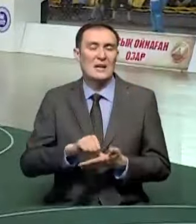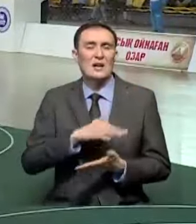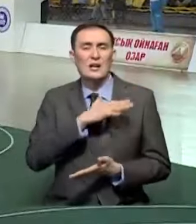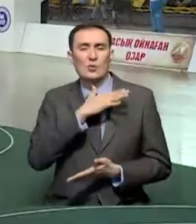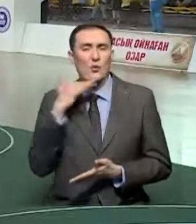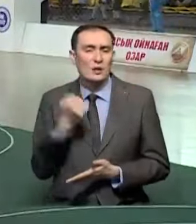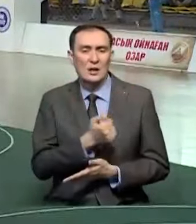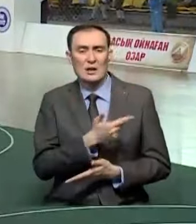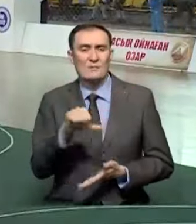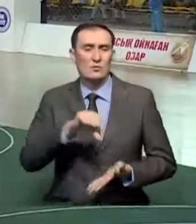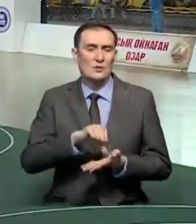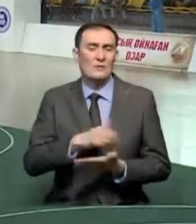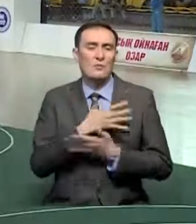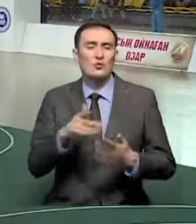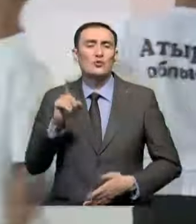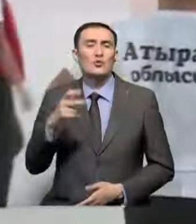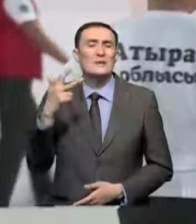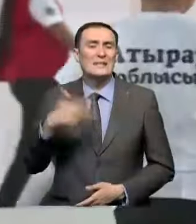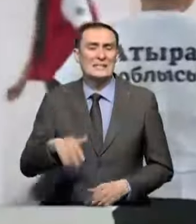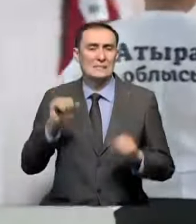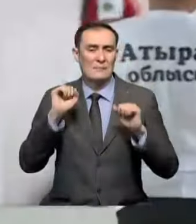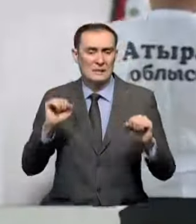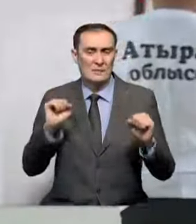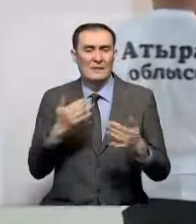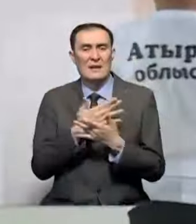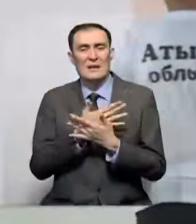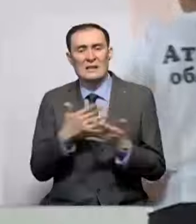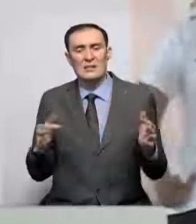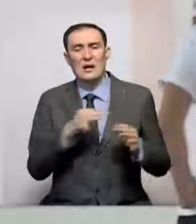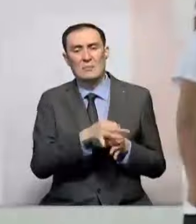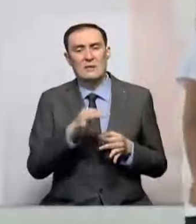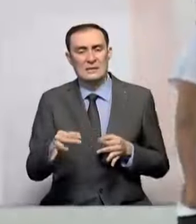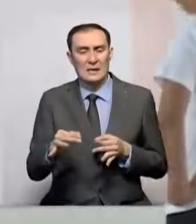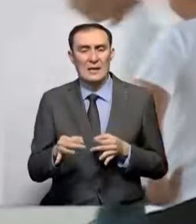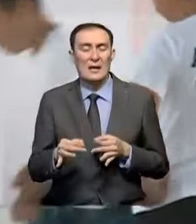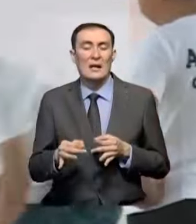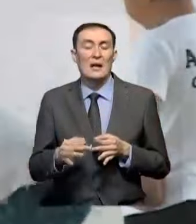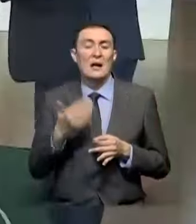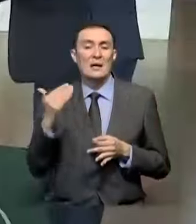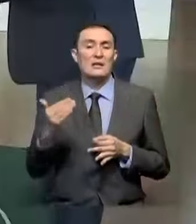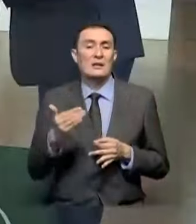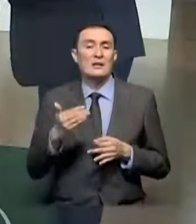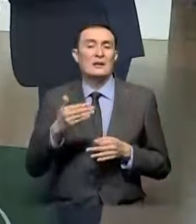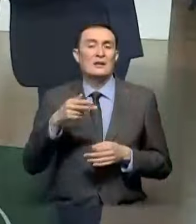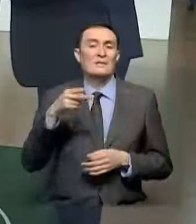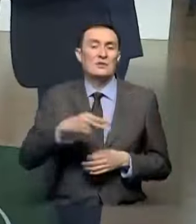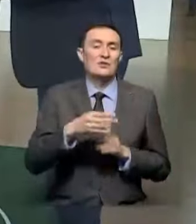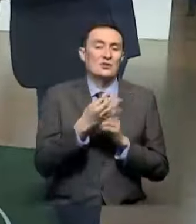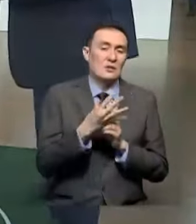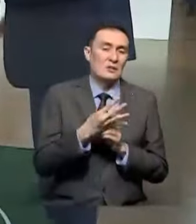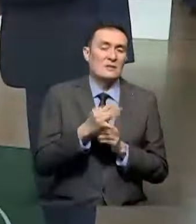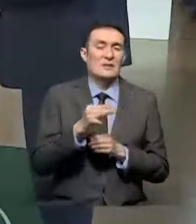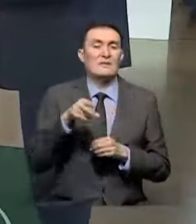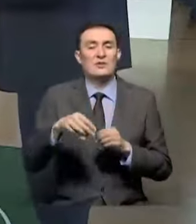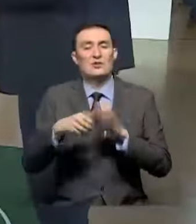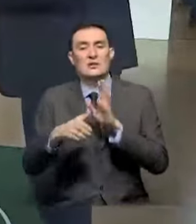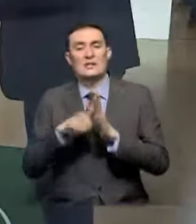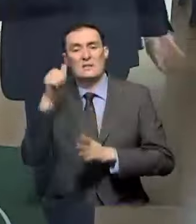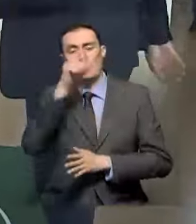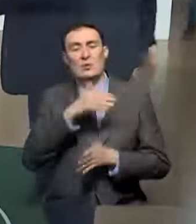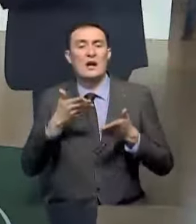участие рекордное количество учеников участников больше 130 спортсменов из разных регионов страны они